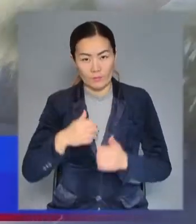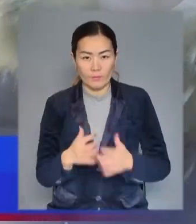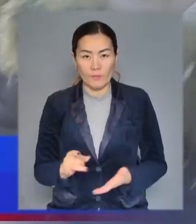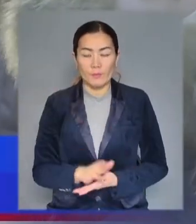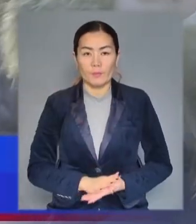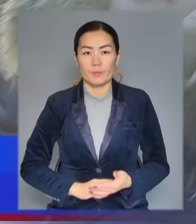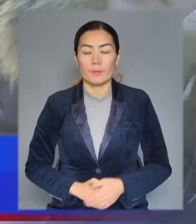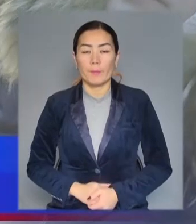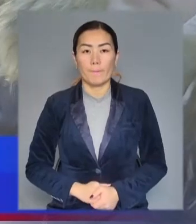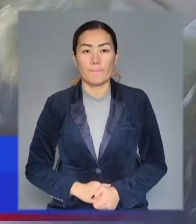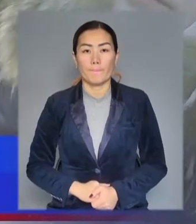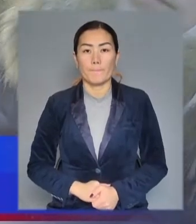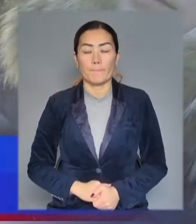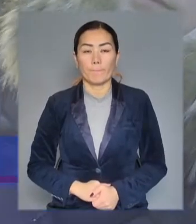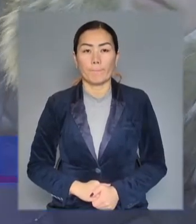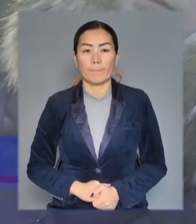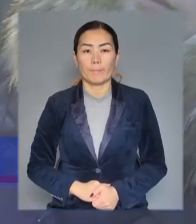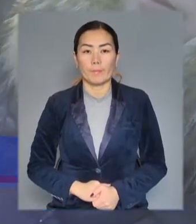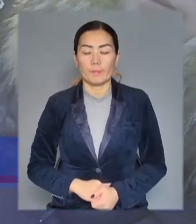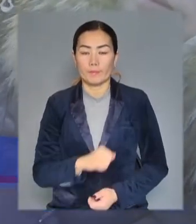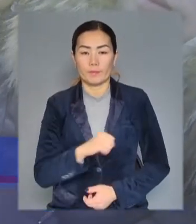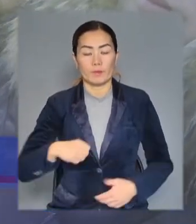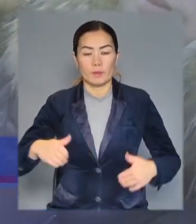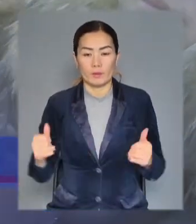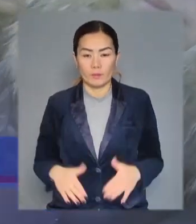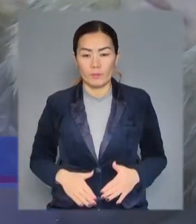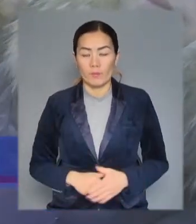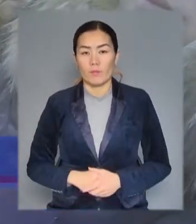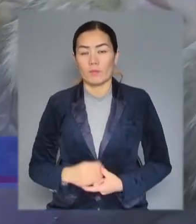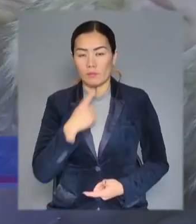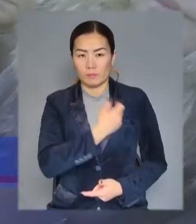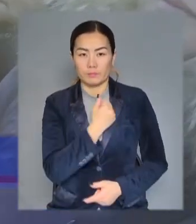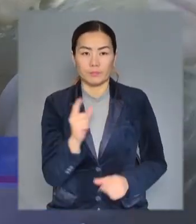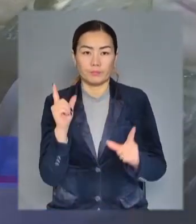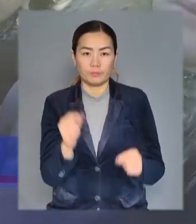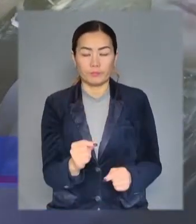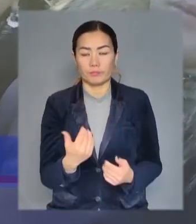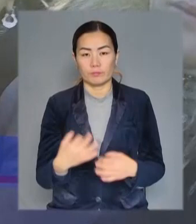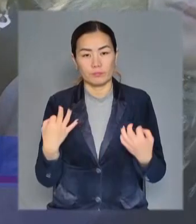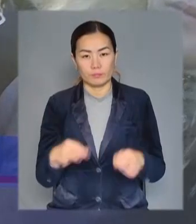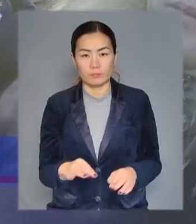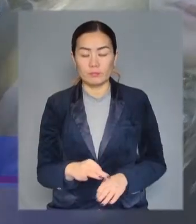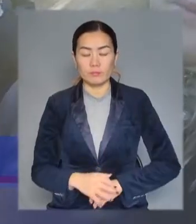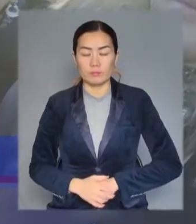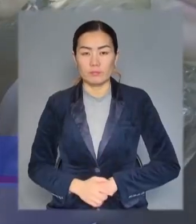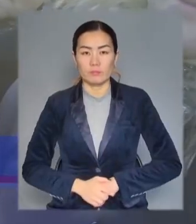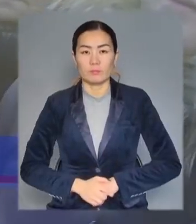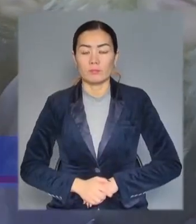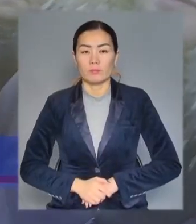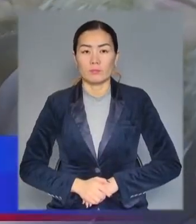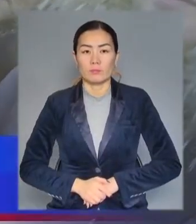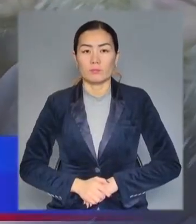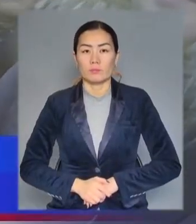алды. Сосын жұмысқа шығып, жұмыстан өтеміз. Ешқандай қарсы емессің ғой? Жоқ, жоқ. Ой, біз қоғам шығарып салып, кезінде өзімізде де бардық сұрағанын